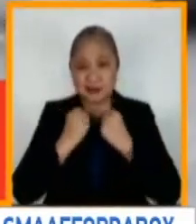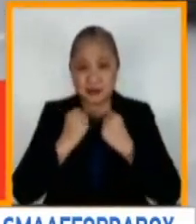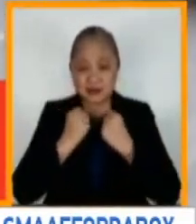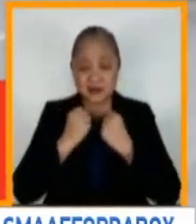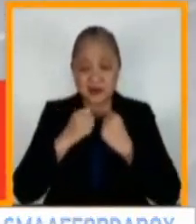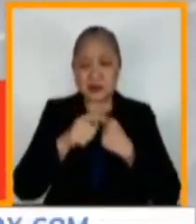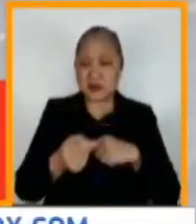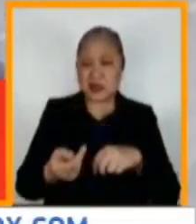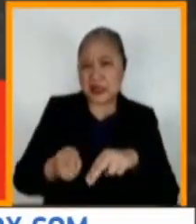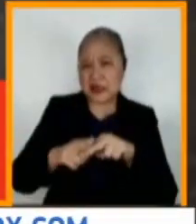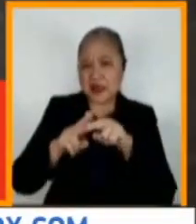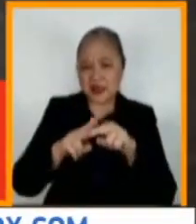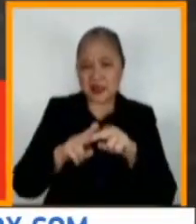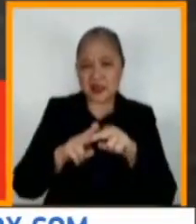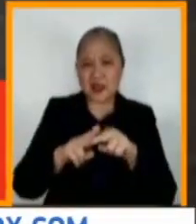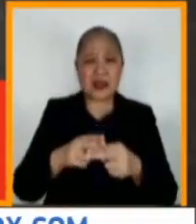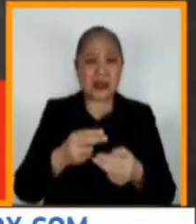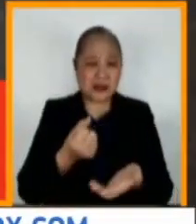pamilya.